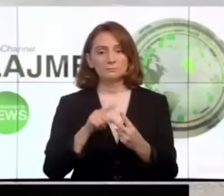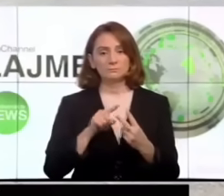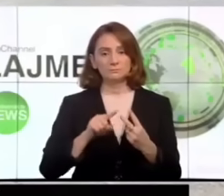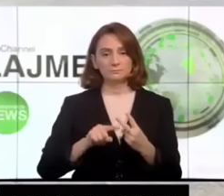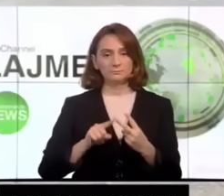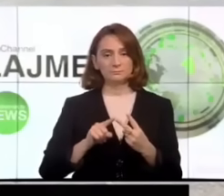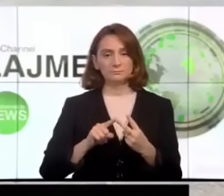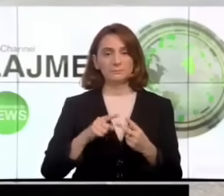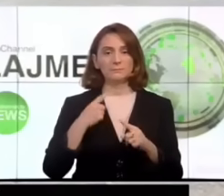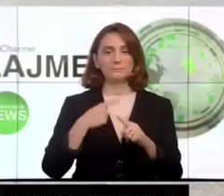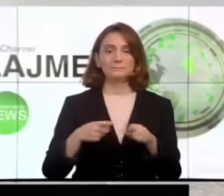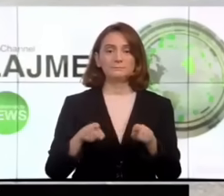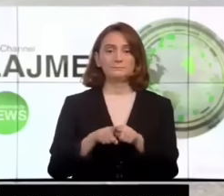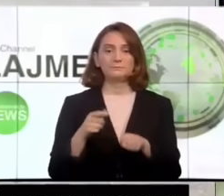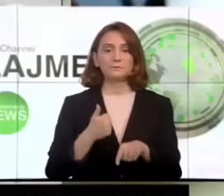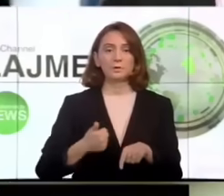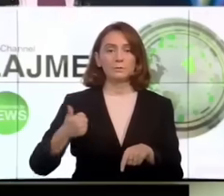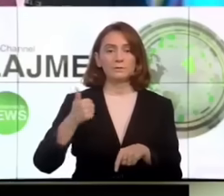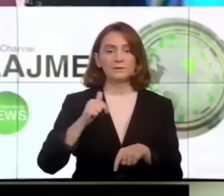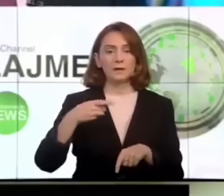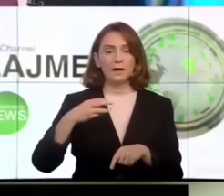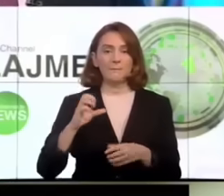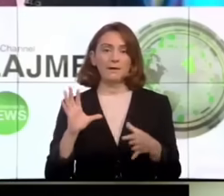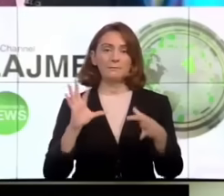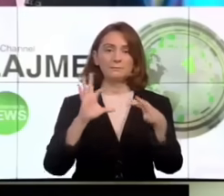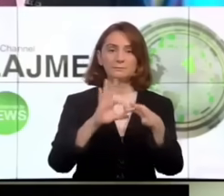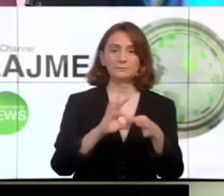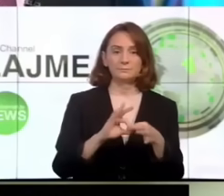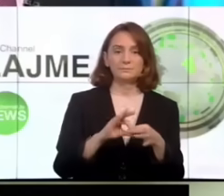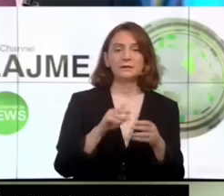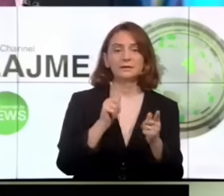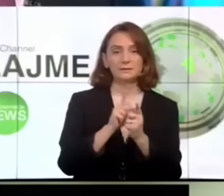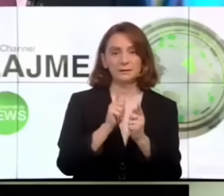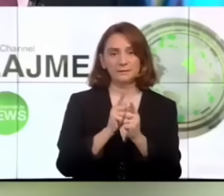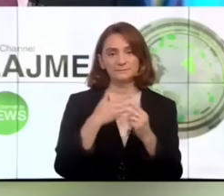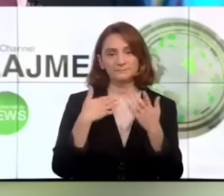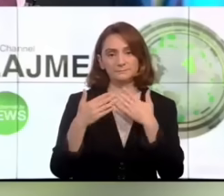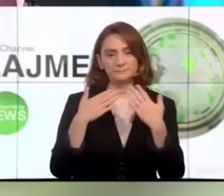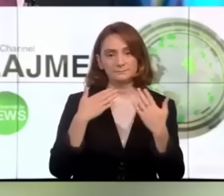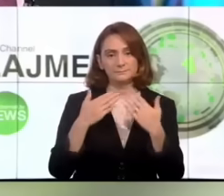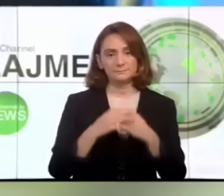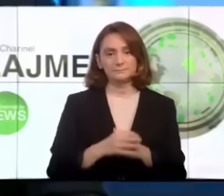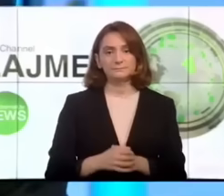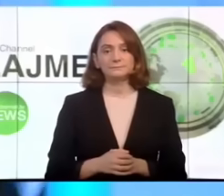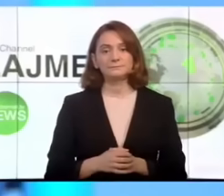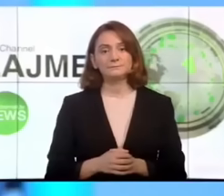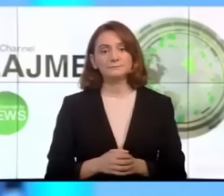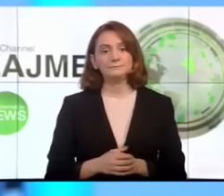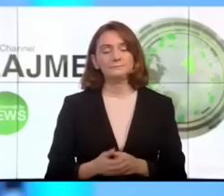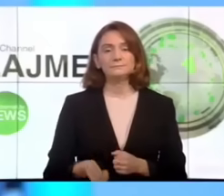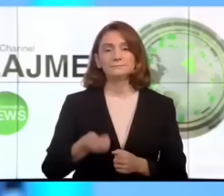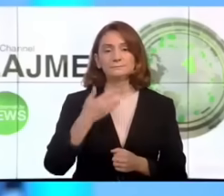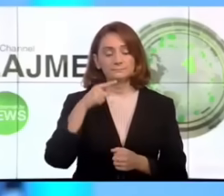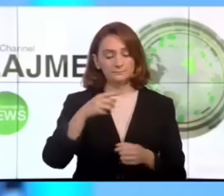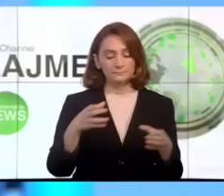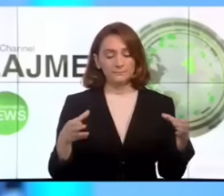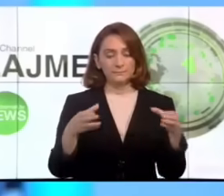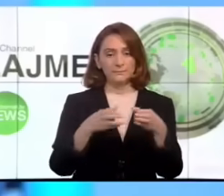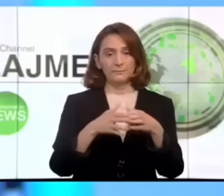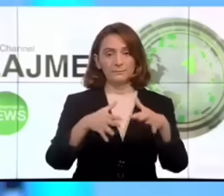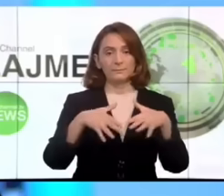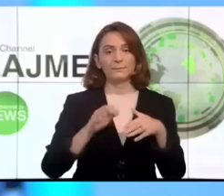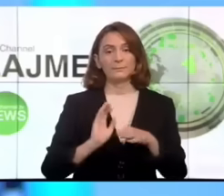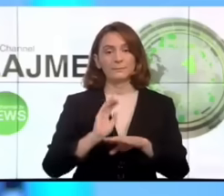edhe kryeministri Edi Rama. Mirë, ishim me Bruna Kërçyku direkt nga Elbasani për mbledhjen e socialistëve në këtë